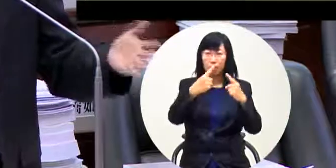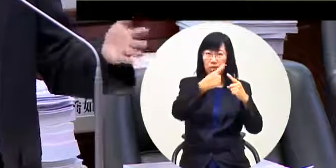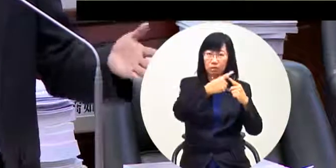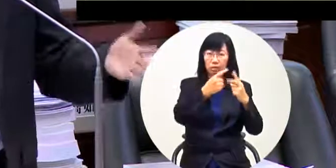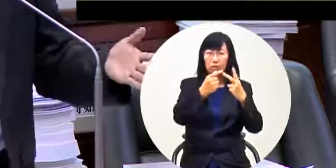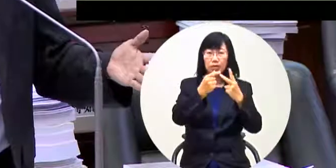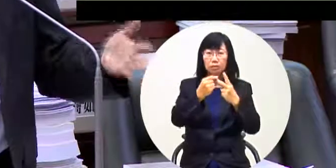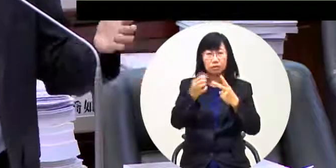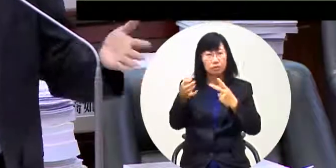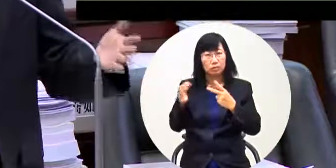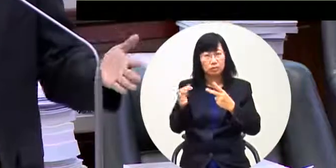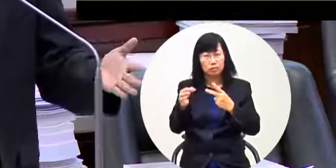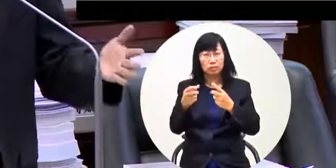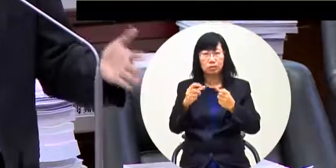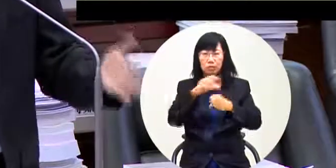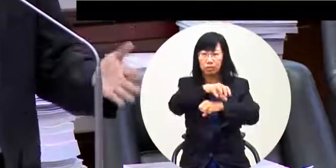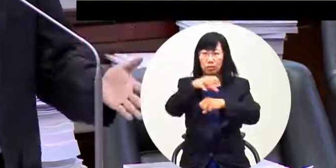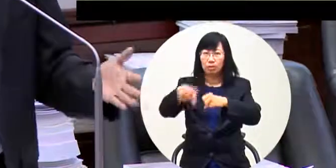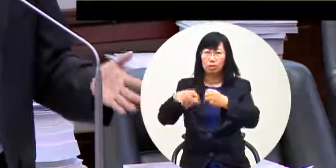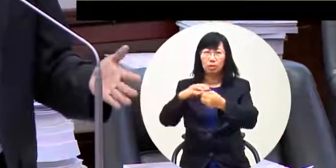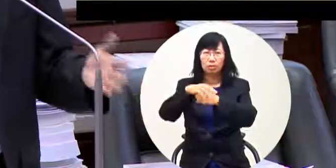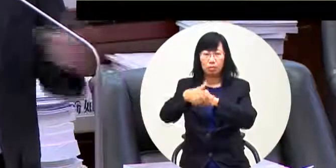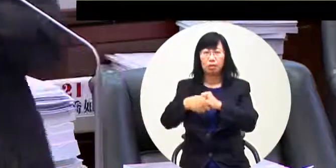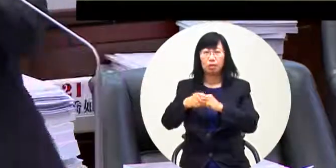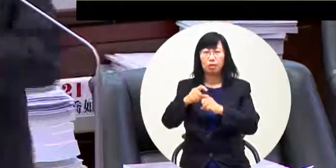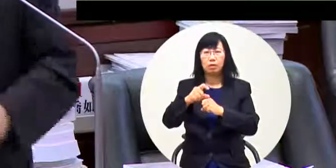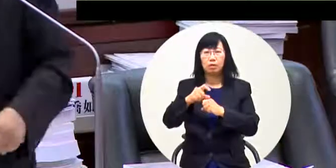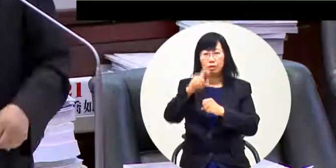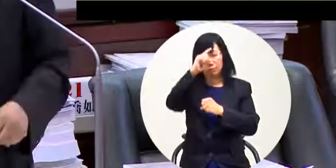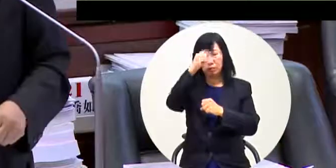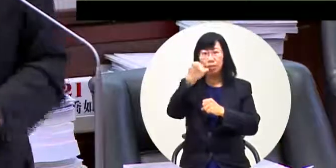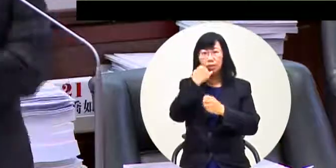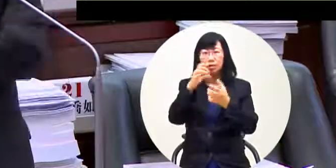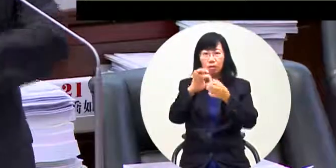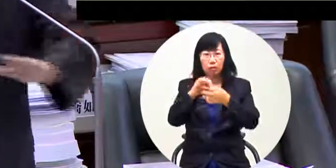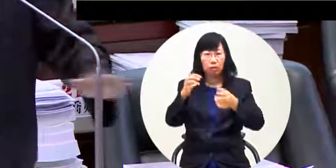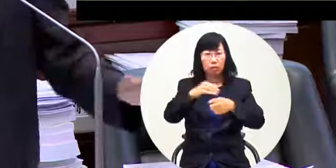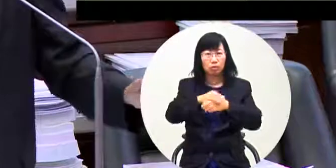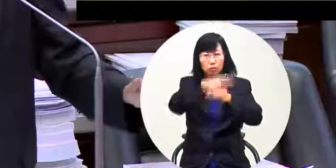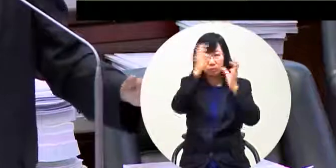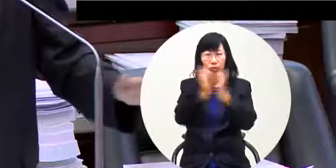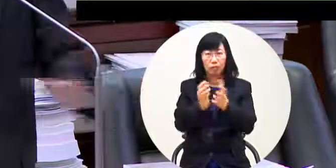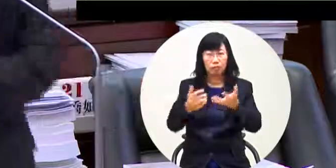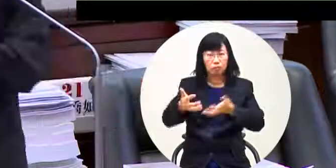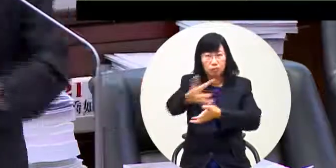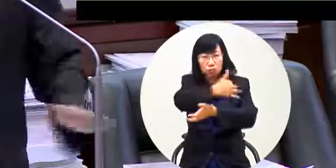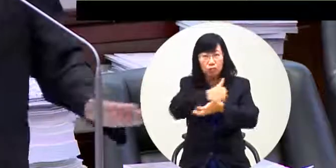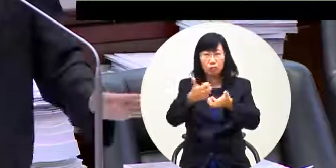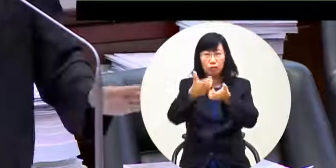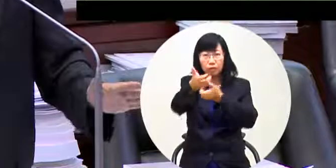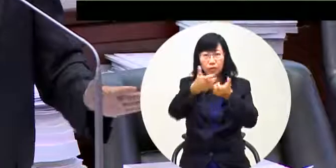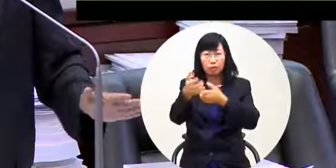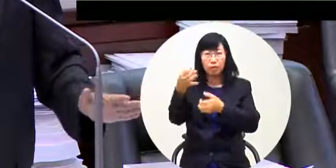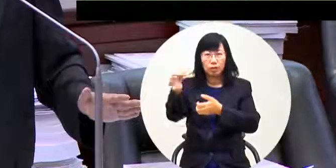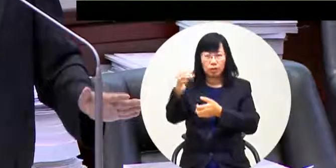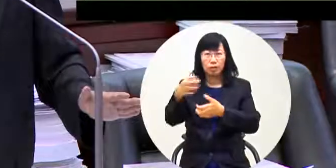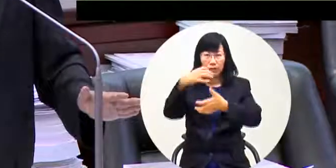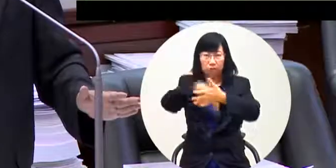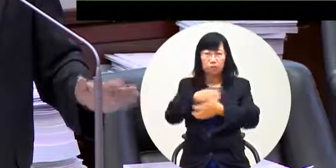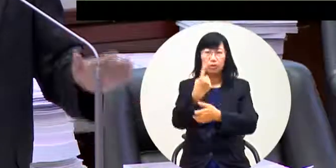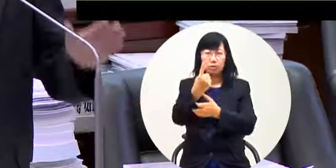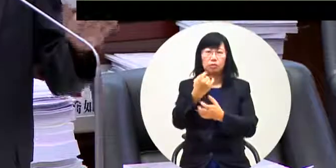们希望能够列入统筹分配款里面的一个其中之一，不然永远都没机会，高雄永远都没机